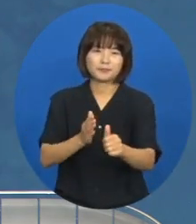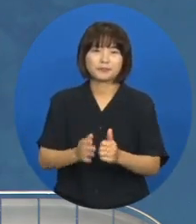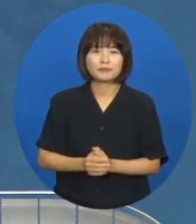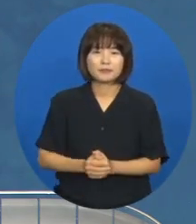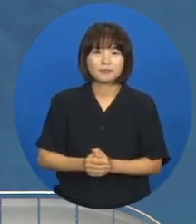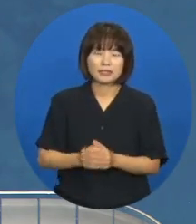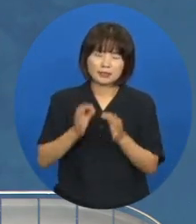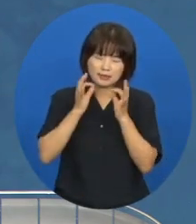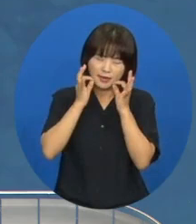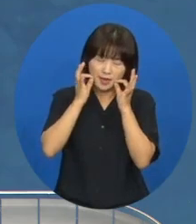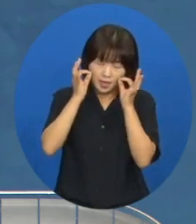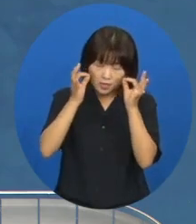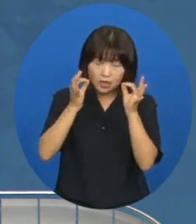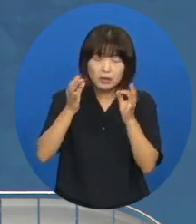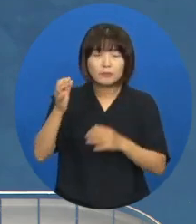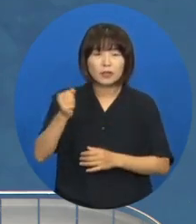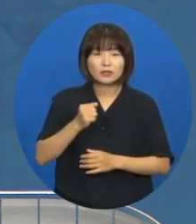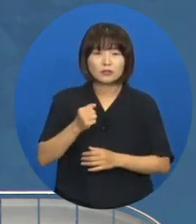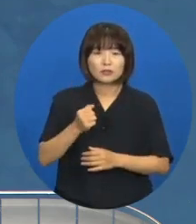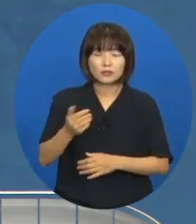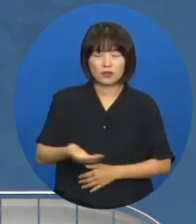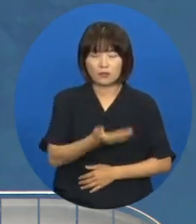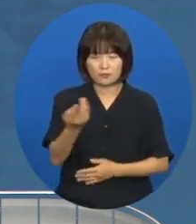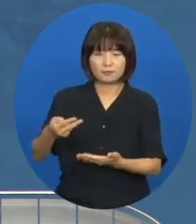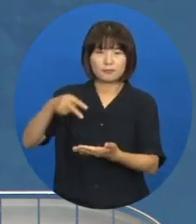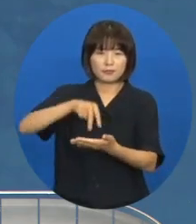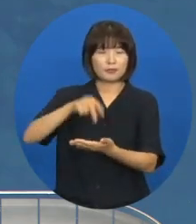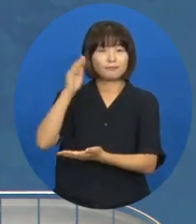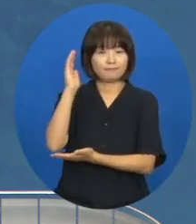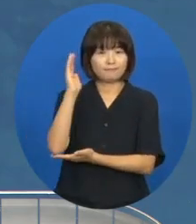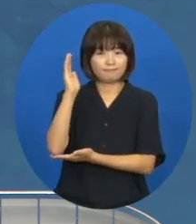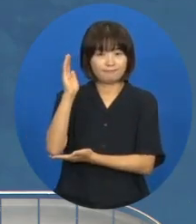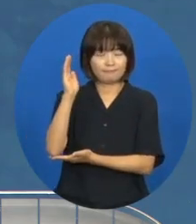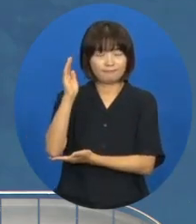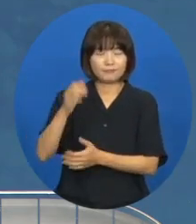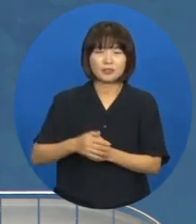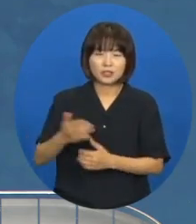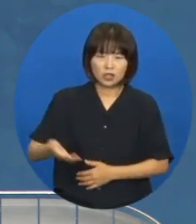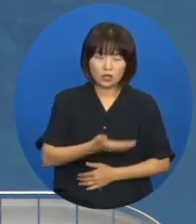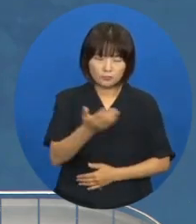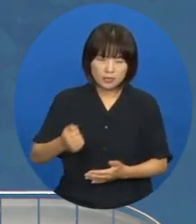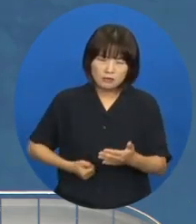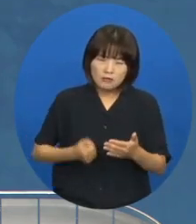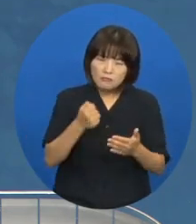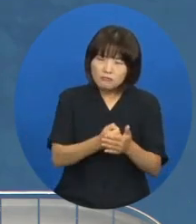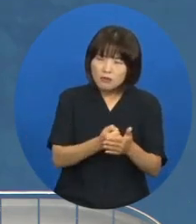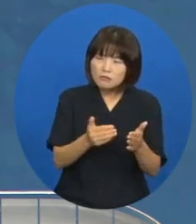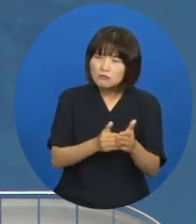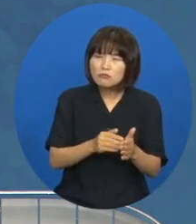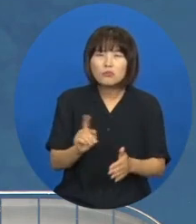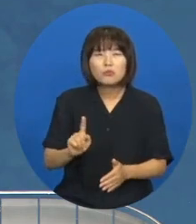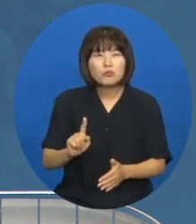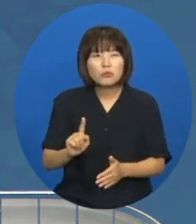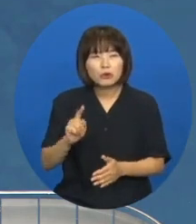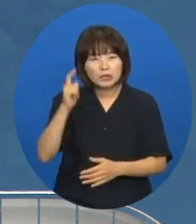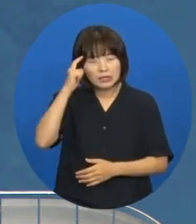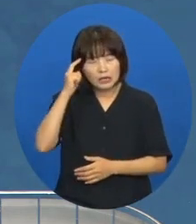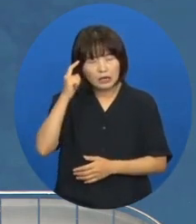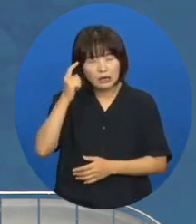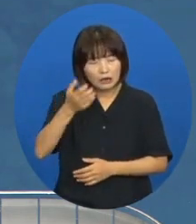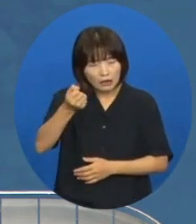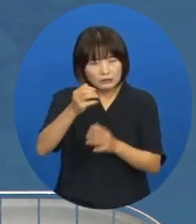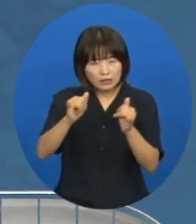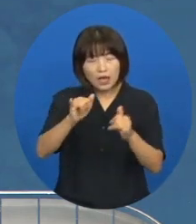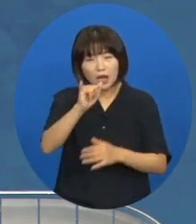그런 간절함으로 여러분 앞에 선 거예요. 여러분 중에는 결단만 하면 뭐하나 그런 생각하시는 분들도 여전히